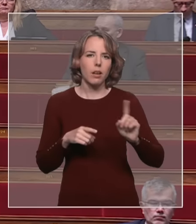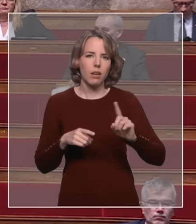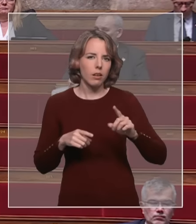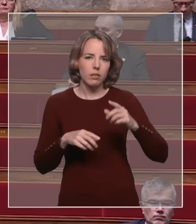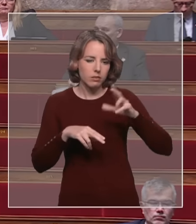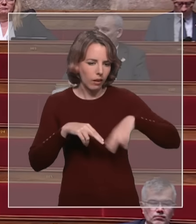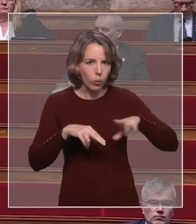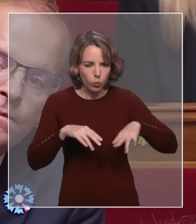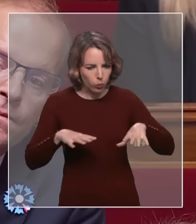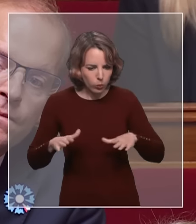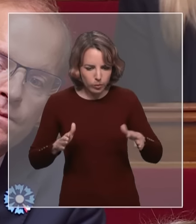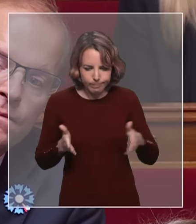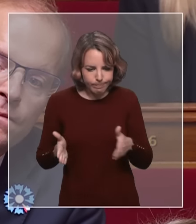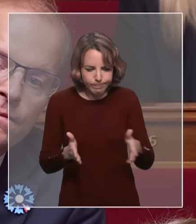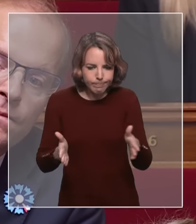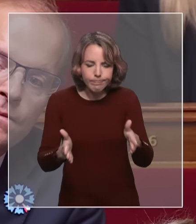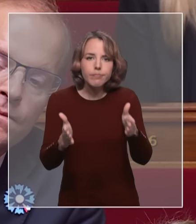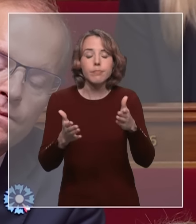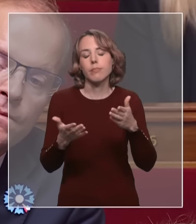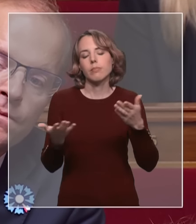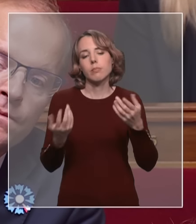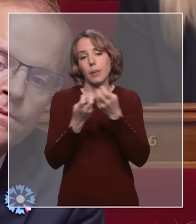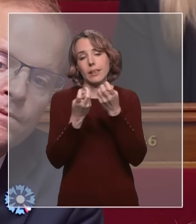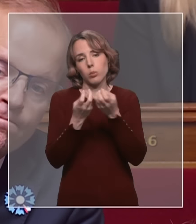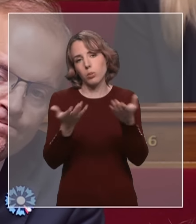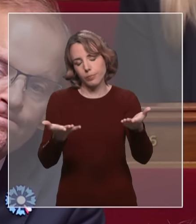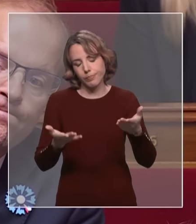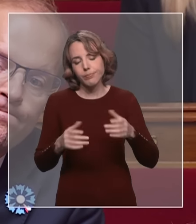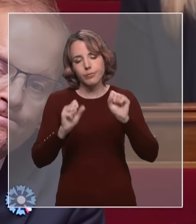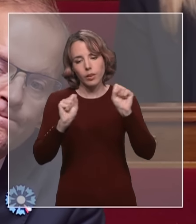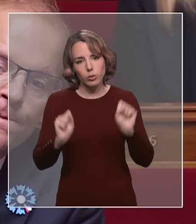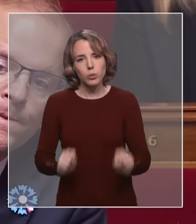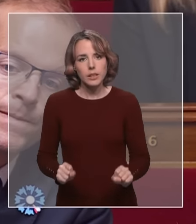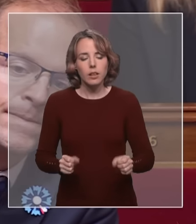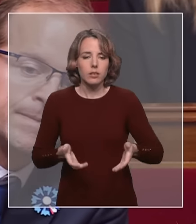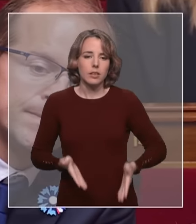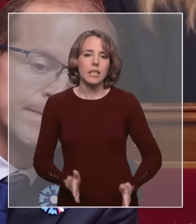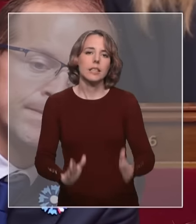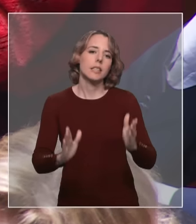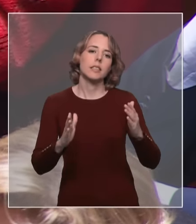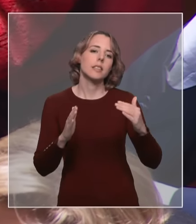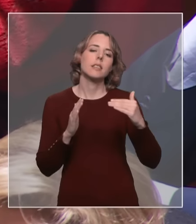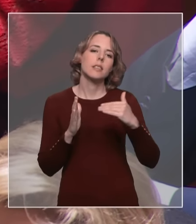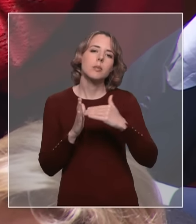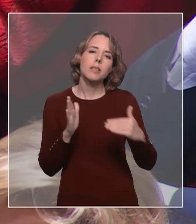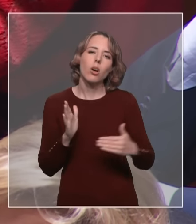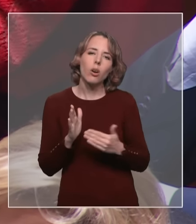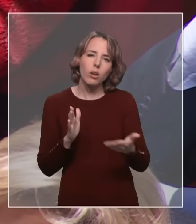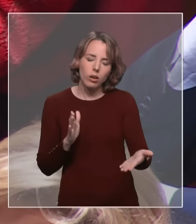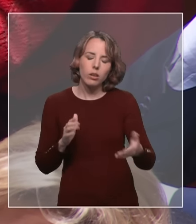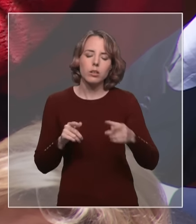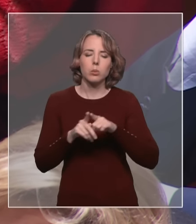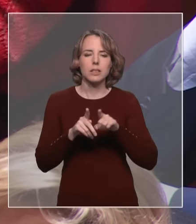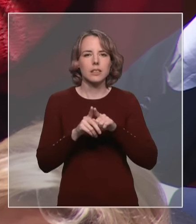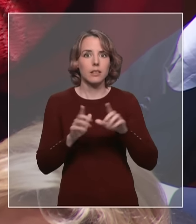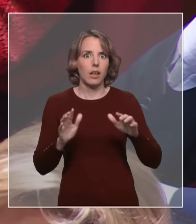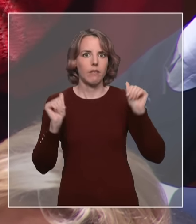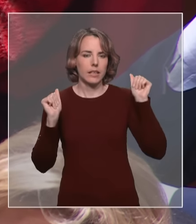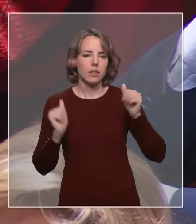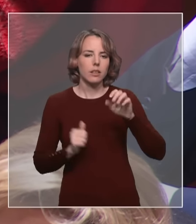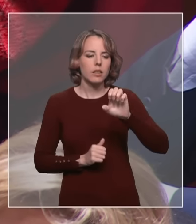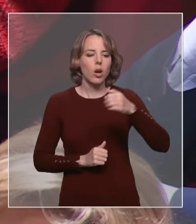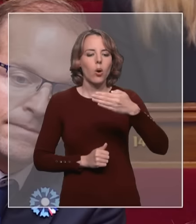essentiels. Je pense notamment à l'ensemble des actions d'entretien du lit mineur et plus particulièrement à la prévention de la formation